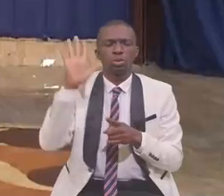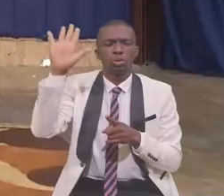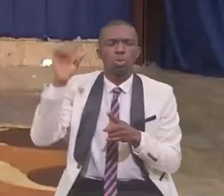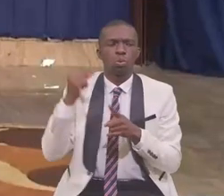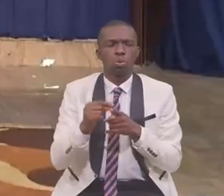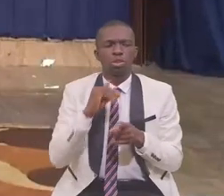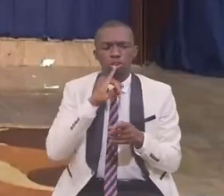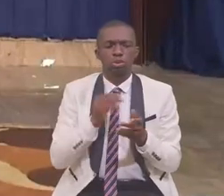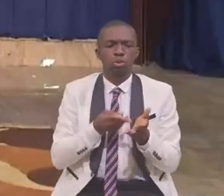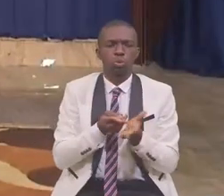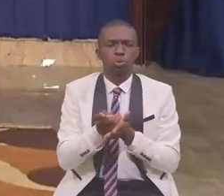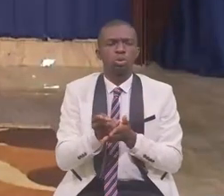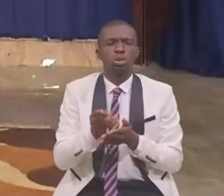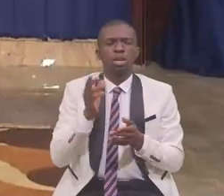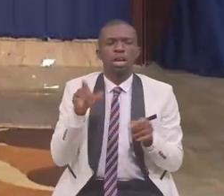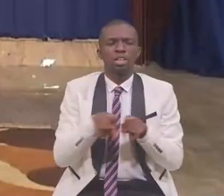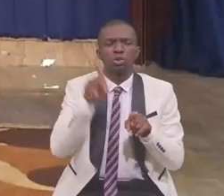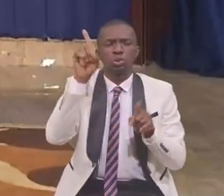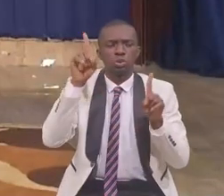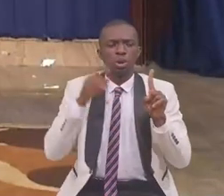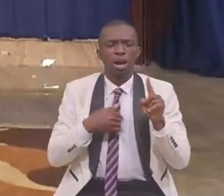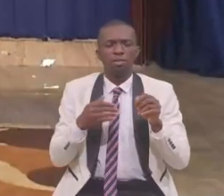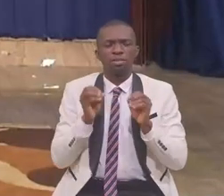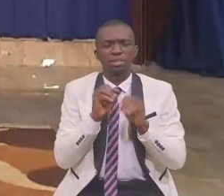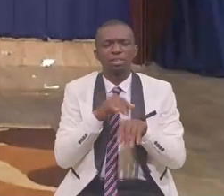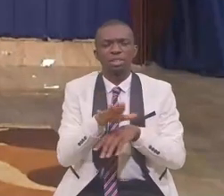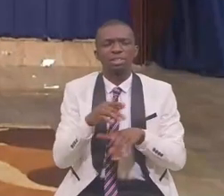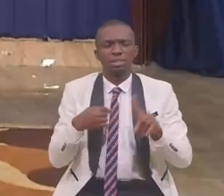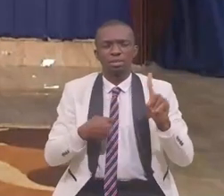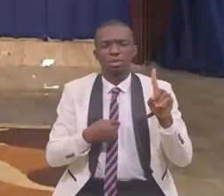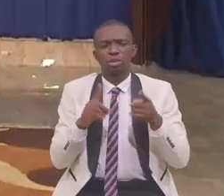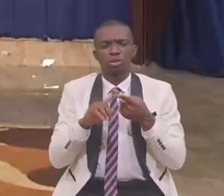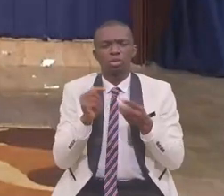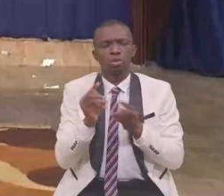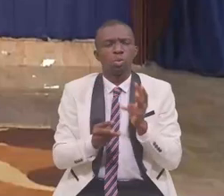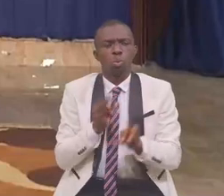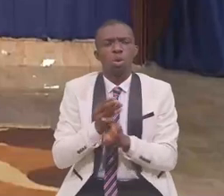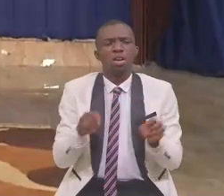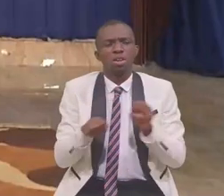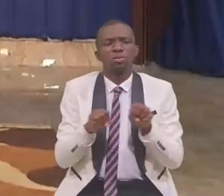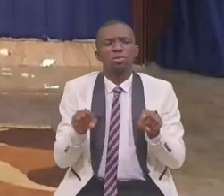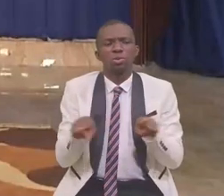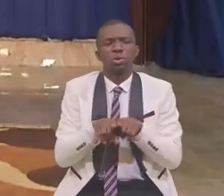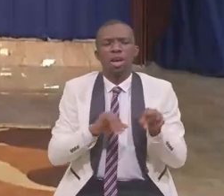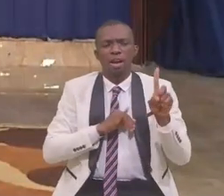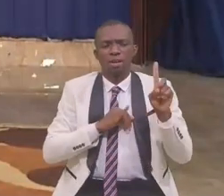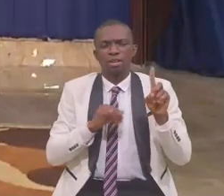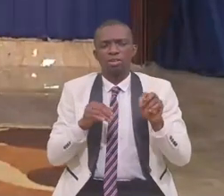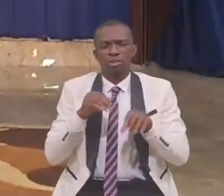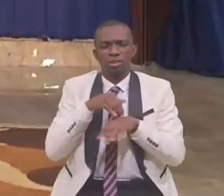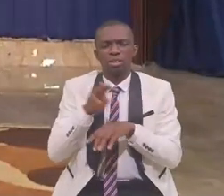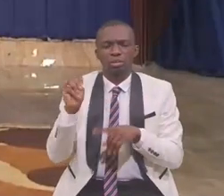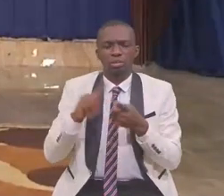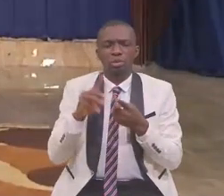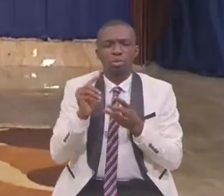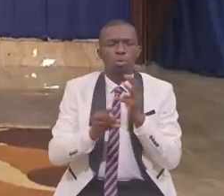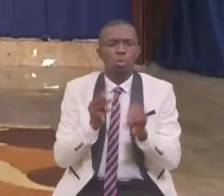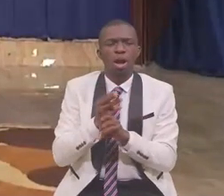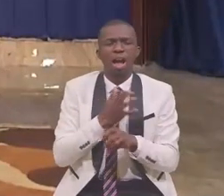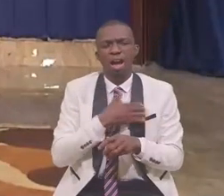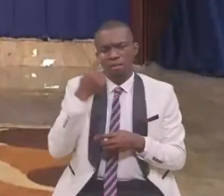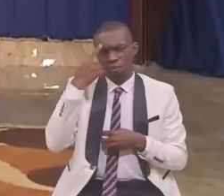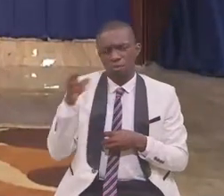Comme tu m'as envoyé dans le monde, je les ai aussi envoyés dans le monde. Et je me